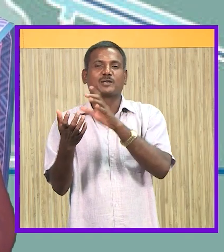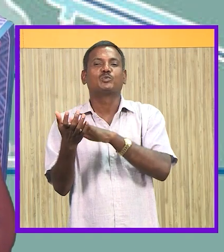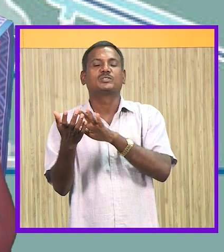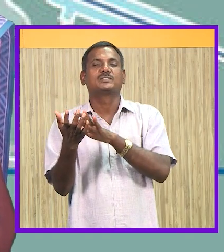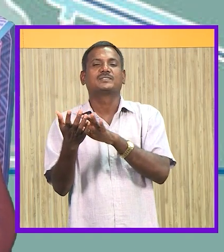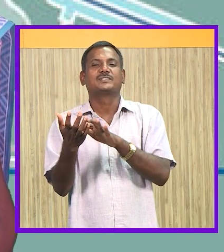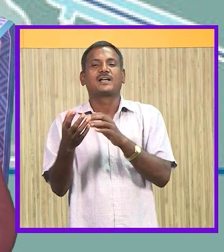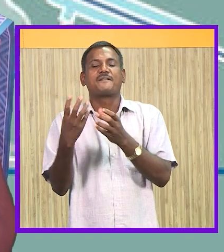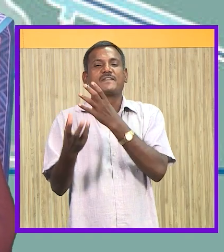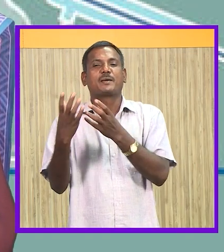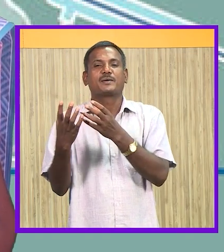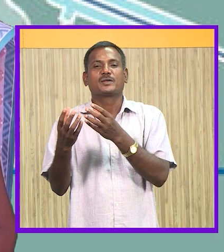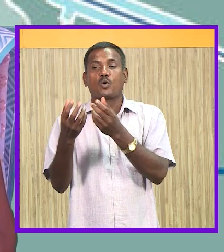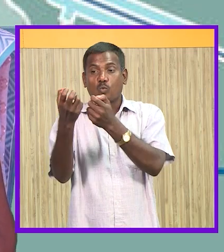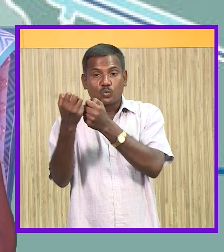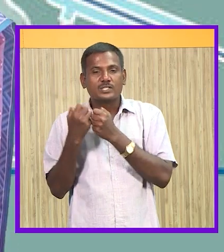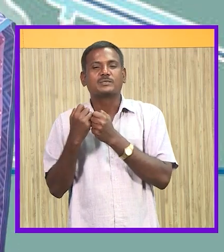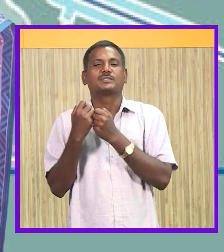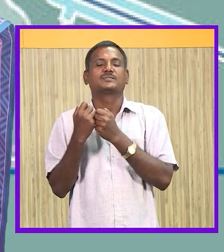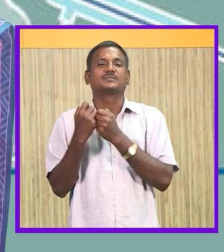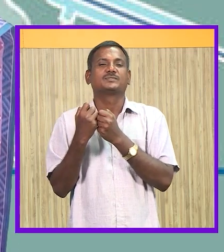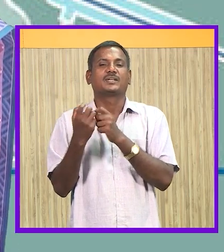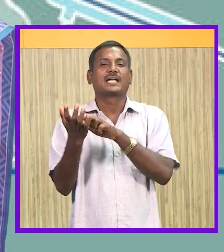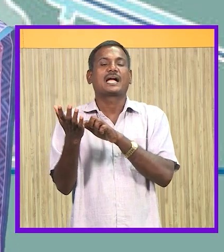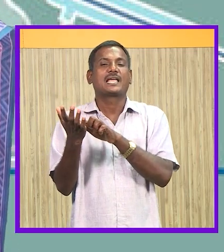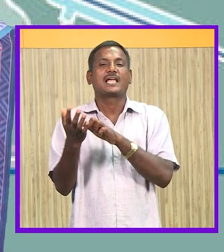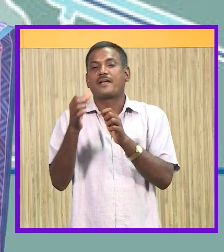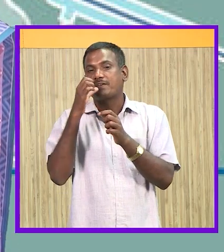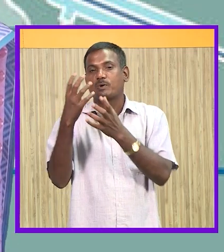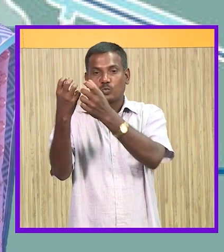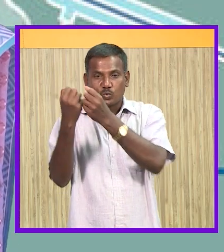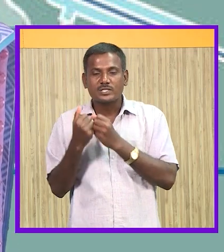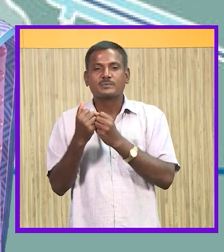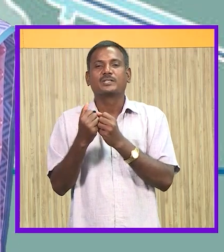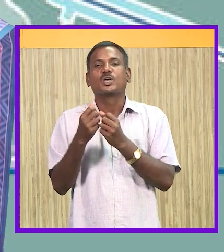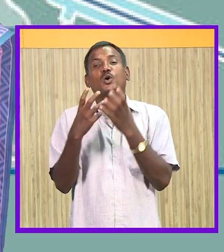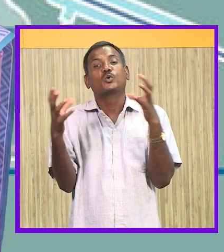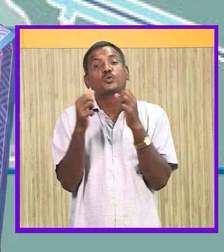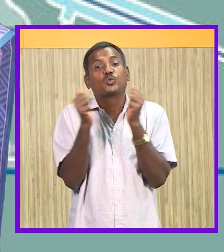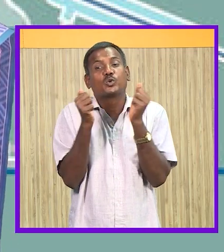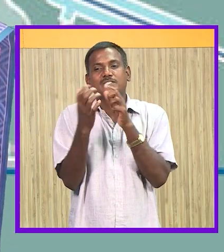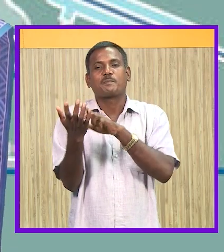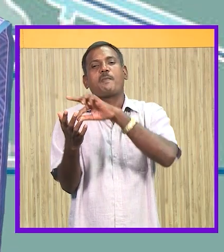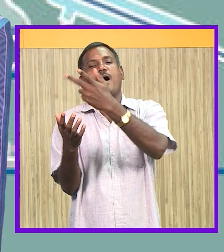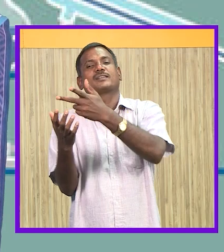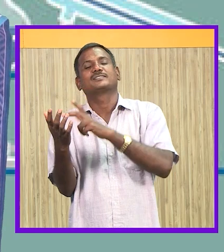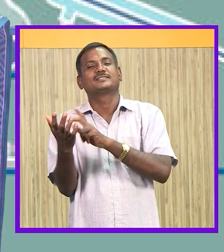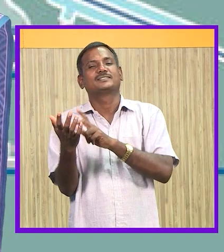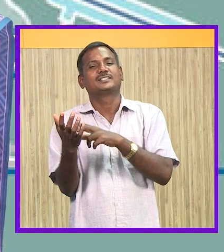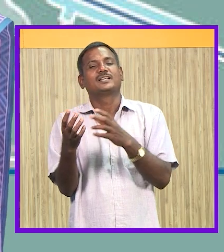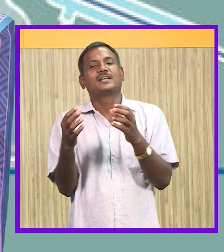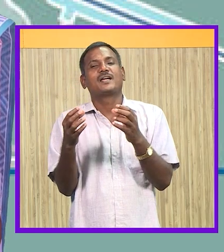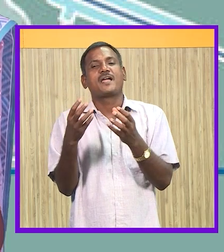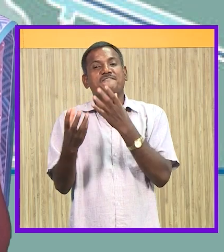என்ன செய்யும்னா, வெப்பம் உறிஞ்சப்படும். நமது கையில் இருந்து வெப்பம் உறிஞ்சப்பட்டு அந்த வினை நிகழும். எனவே